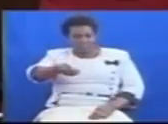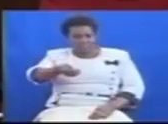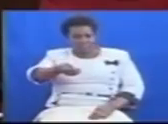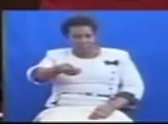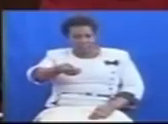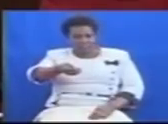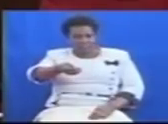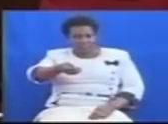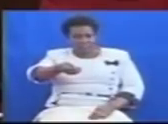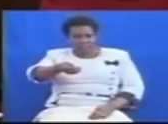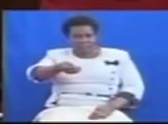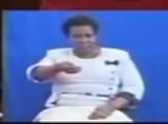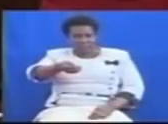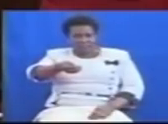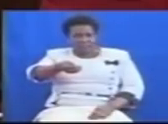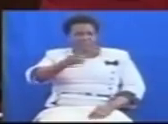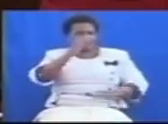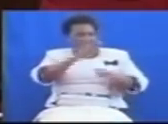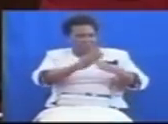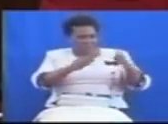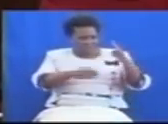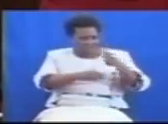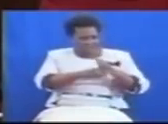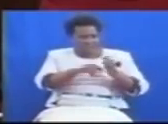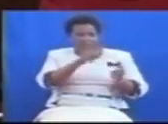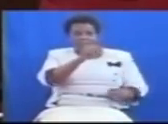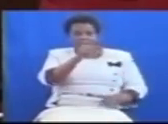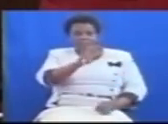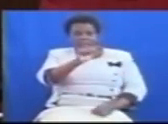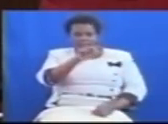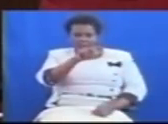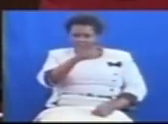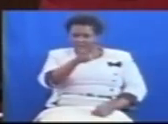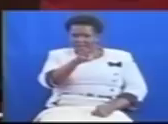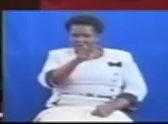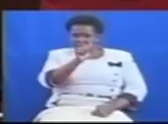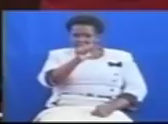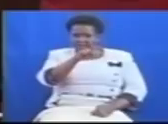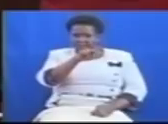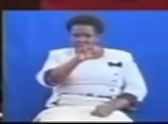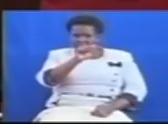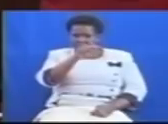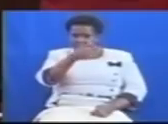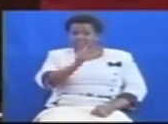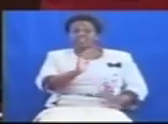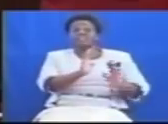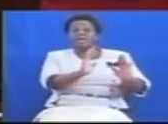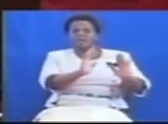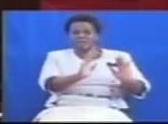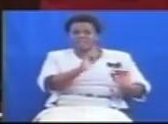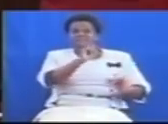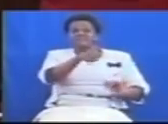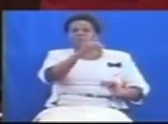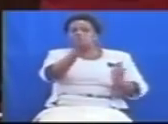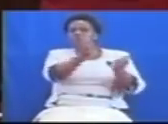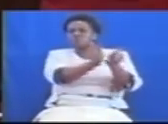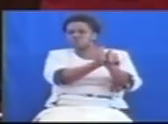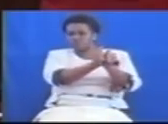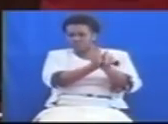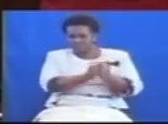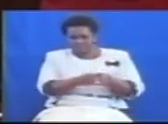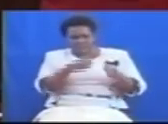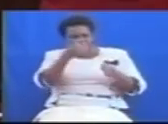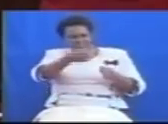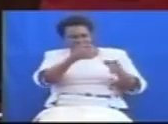vimejengwa zahanati zikakamilika zaidi ya vijiji 10 kikiwepo kijiji cha Kagongwa,